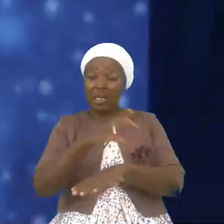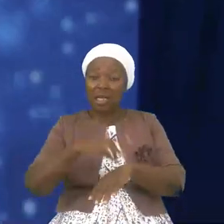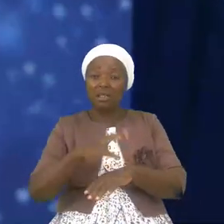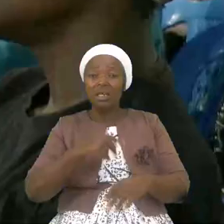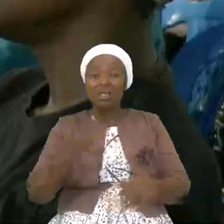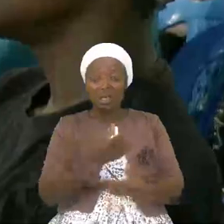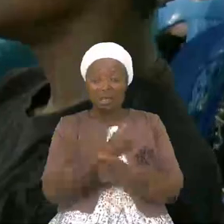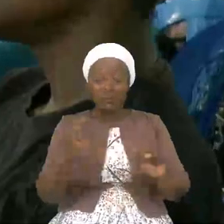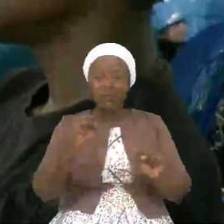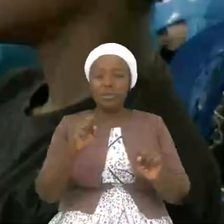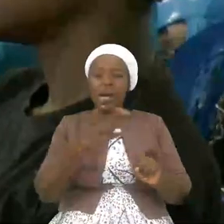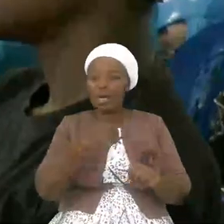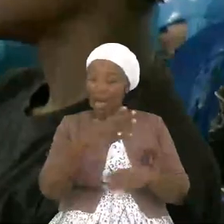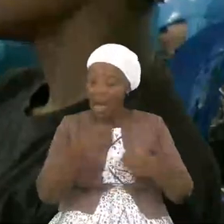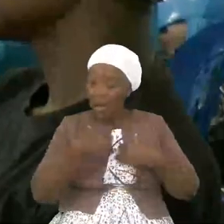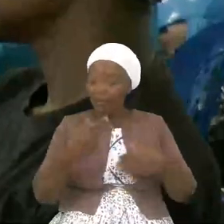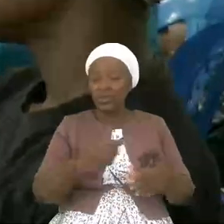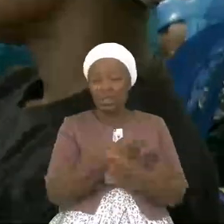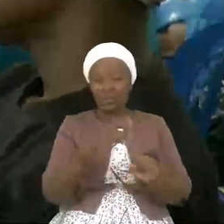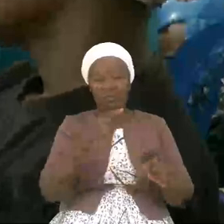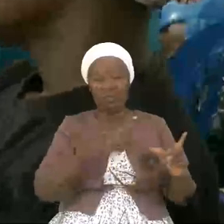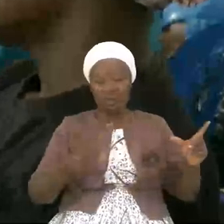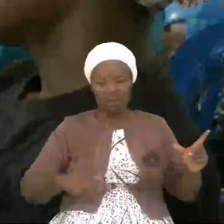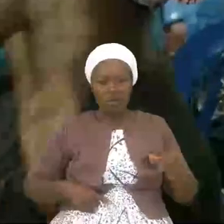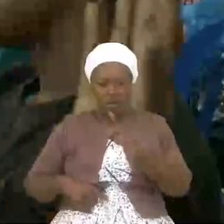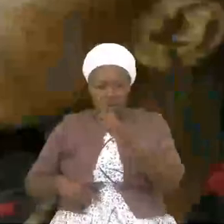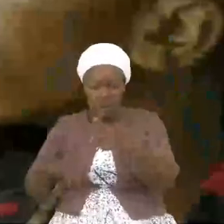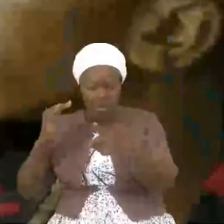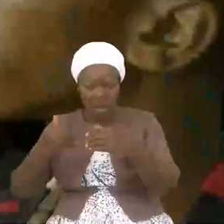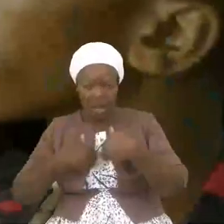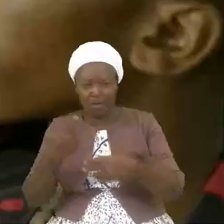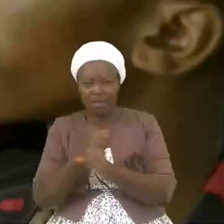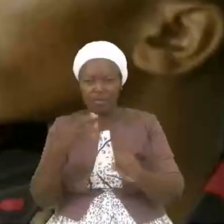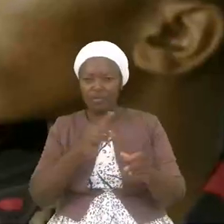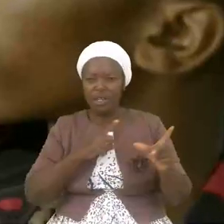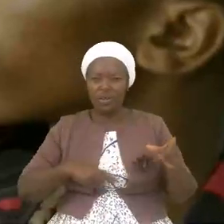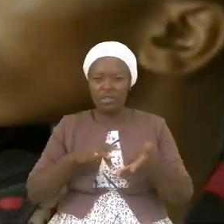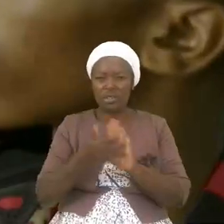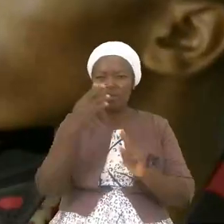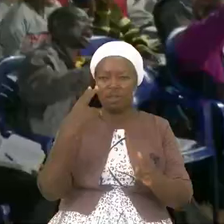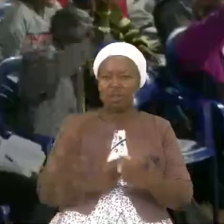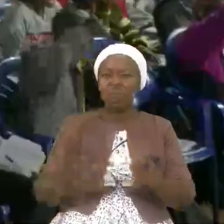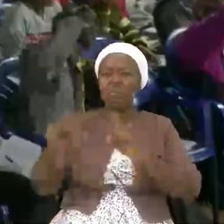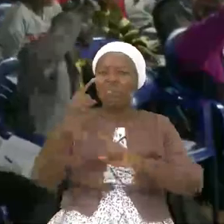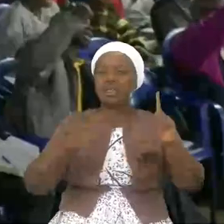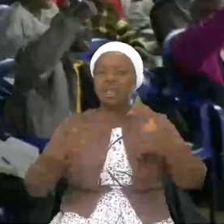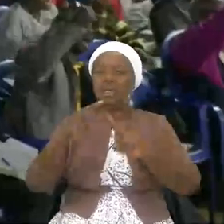le salut du Seigneur. Tu auras le salut du Seigneur.